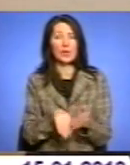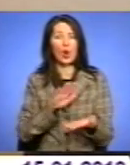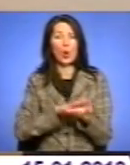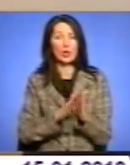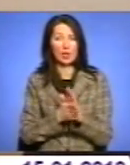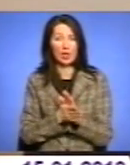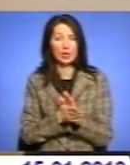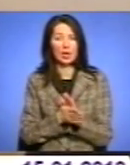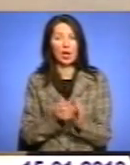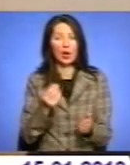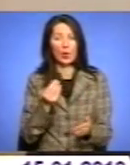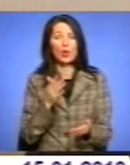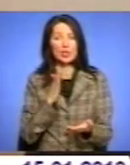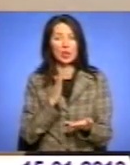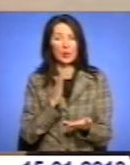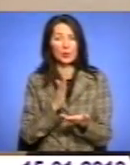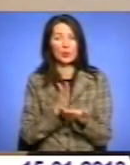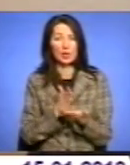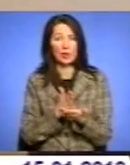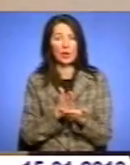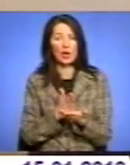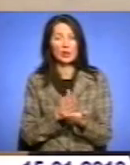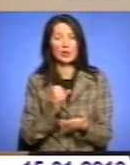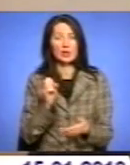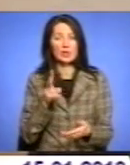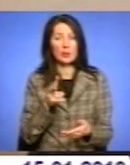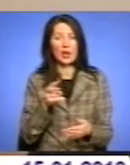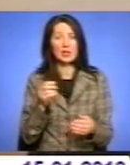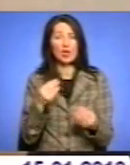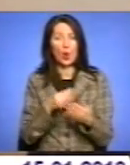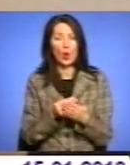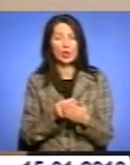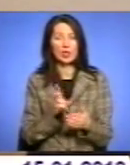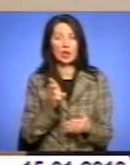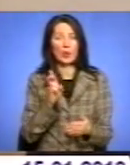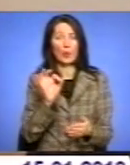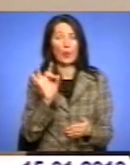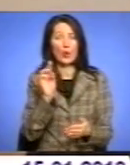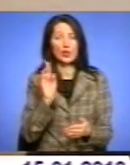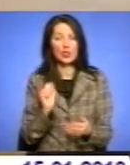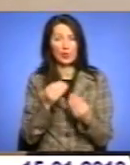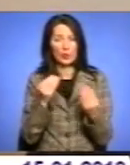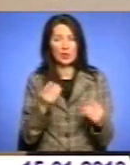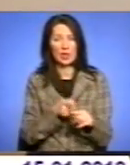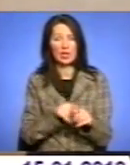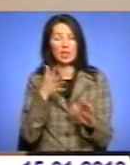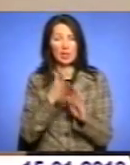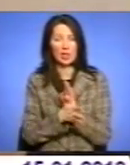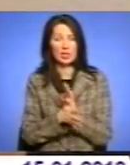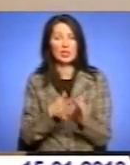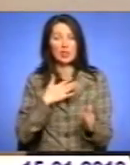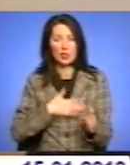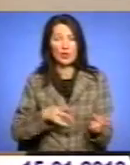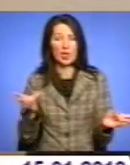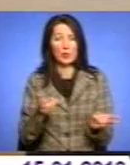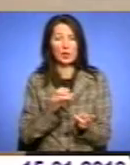укладаються і кошти потрапляють на спецкошти для Борщівського музею, які потім йдуть на задоволення потреб музею, на розвиток його,